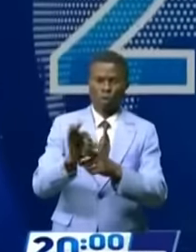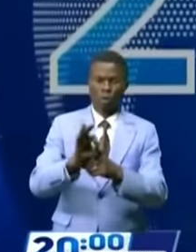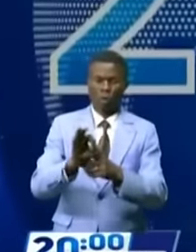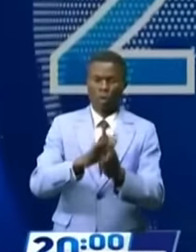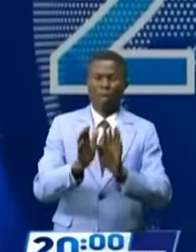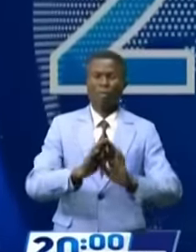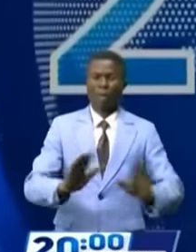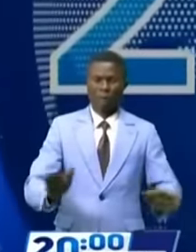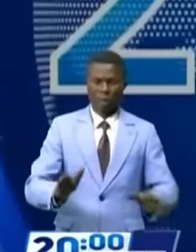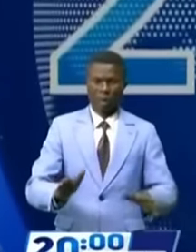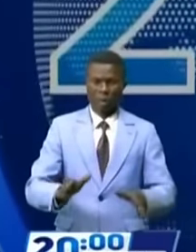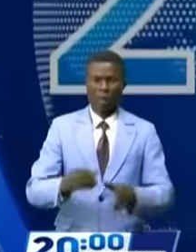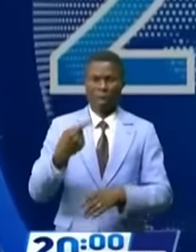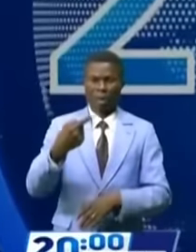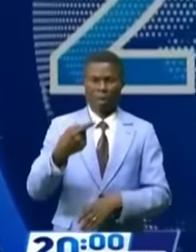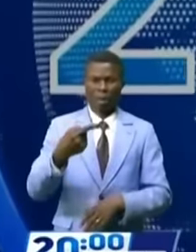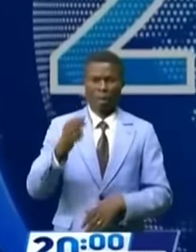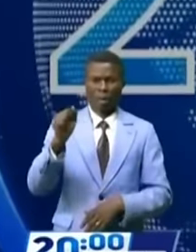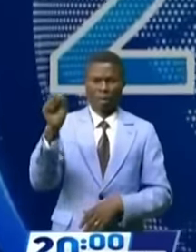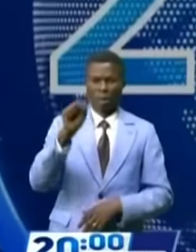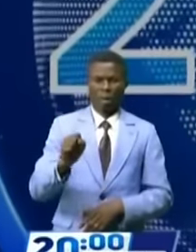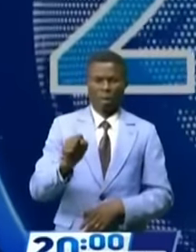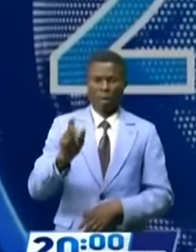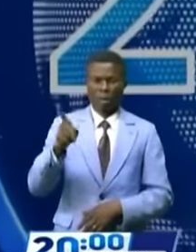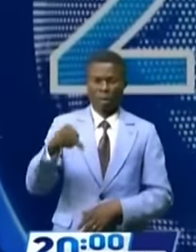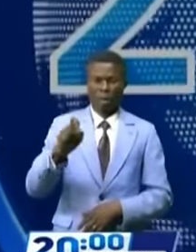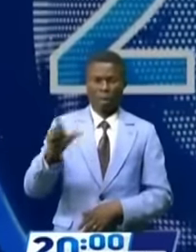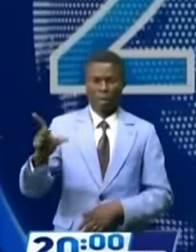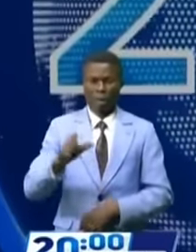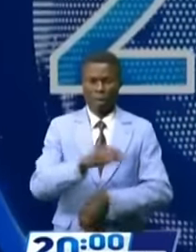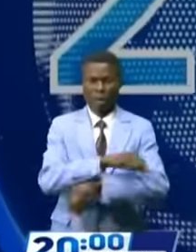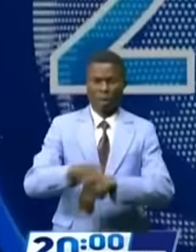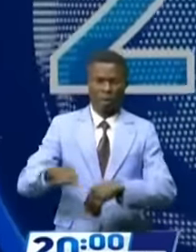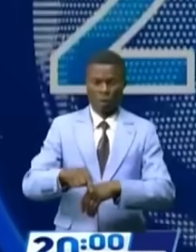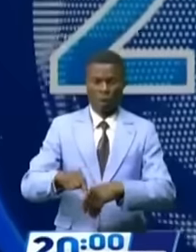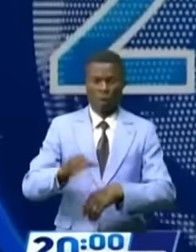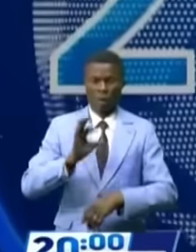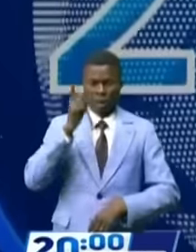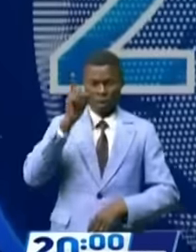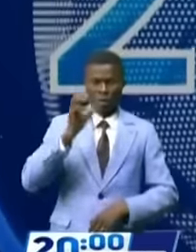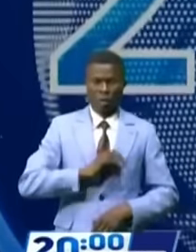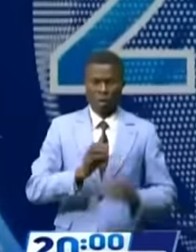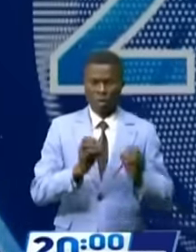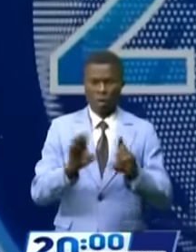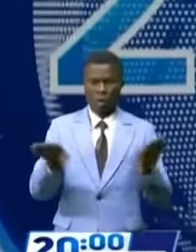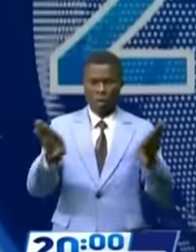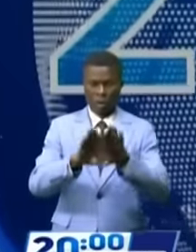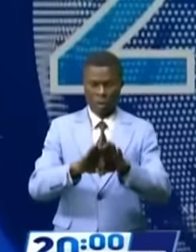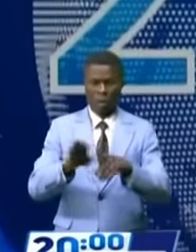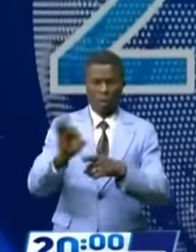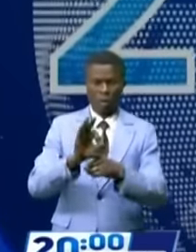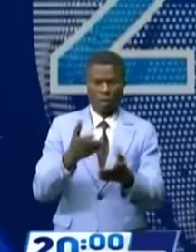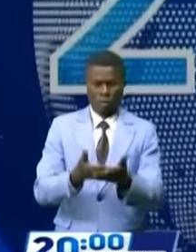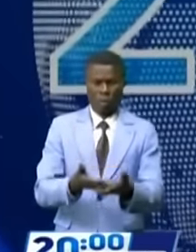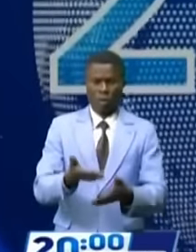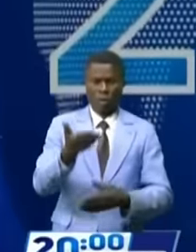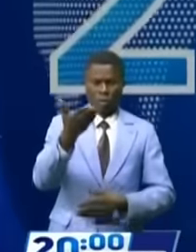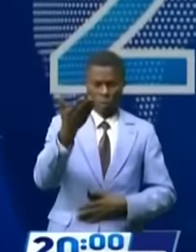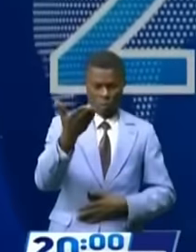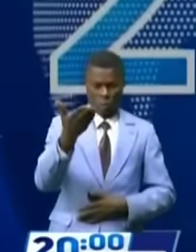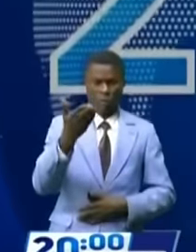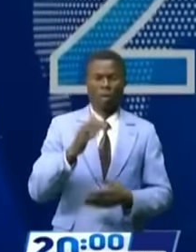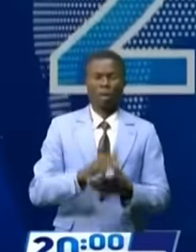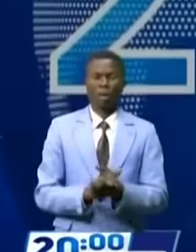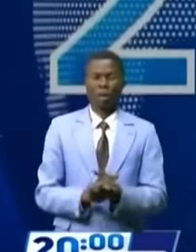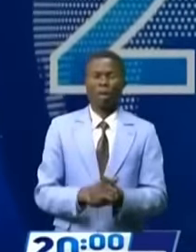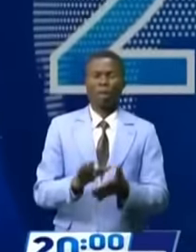Pascal Gaspal Ngonda, le directeur de cabinet du Premier ministre, a présidé la cérémonie de clôture de cette session, je voulais dire,